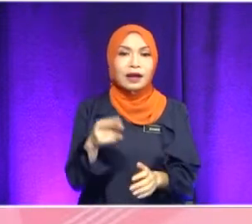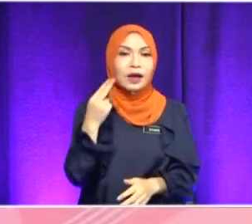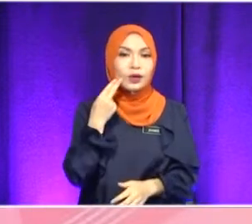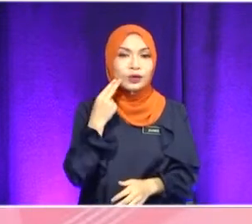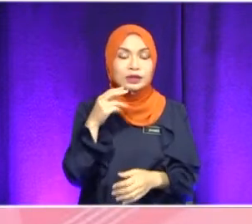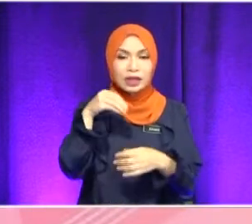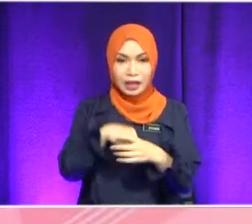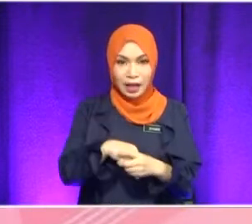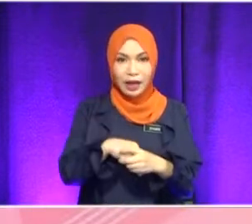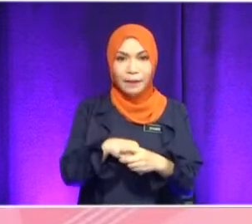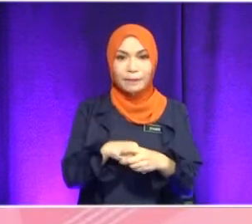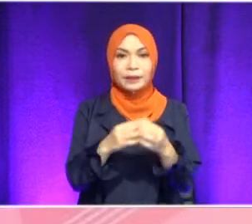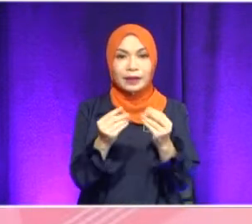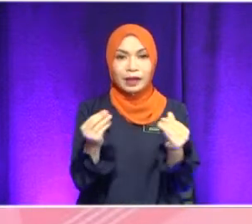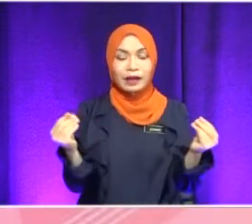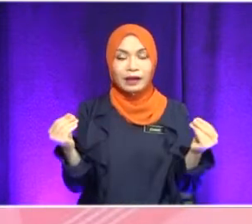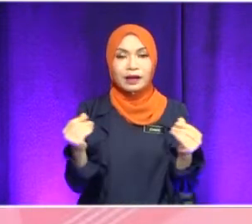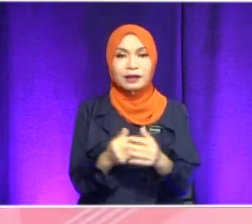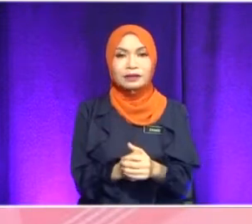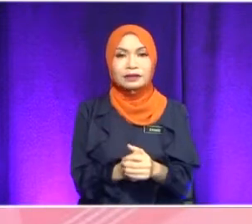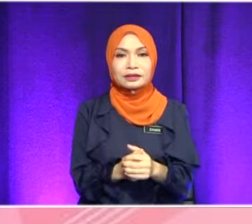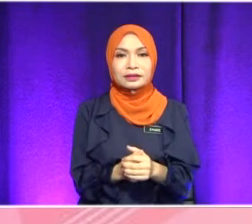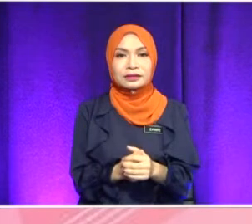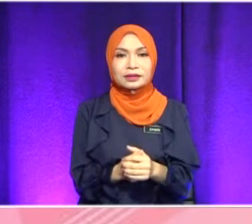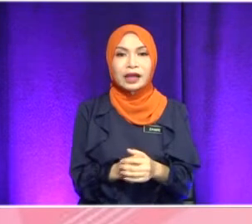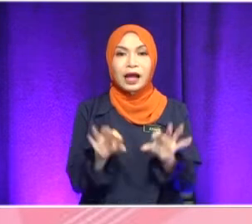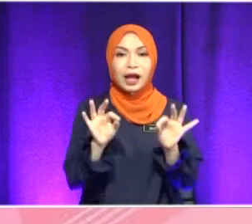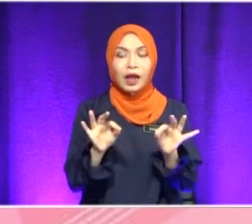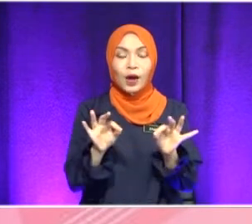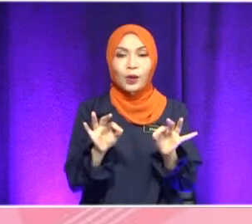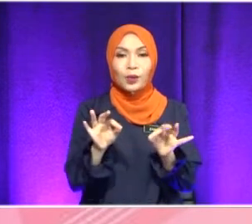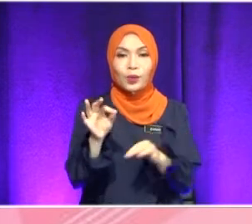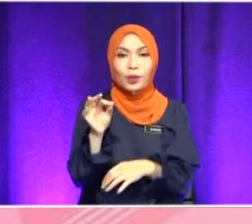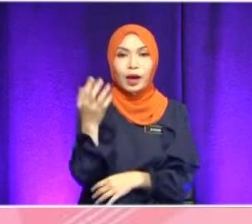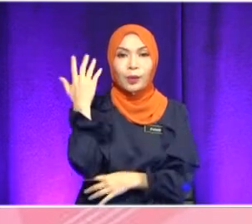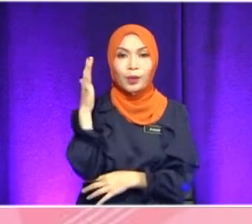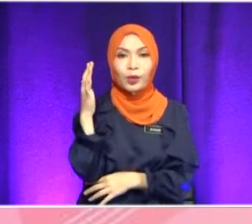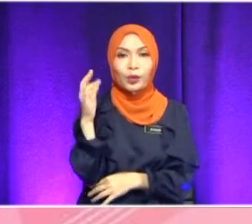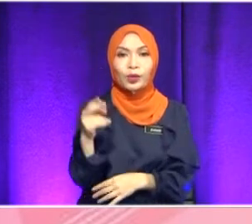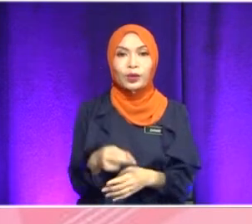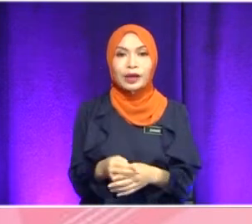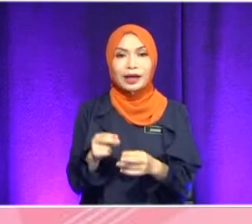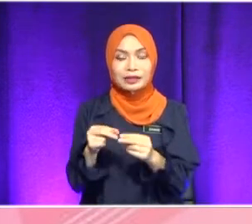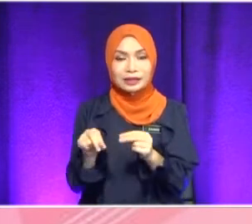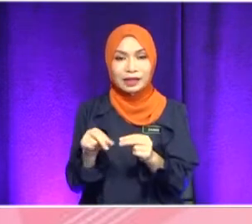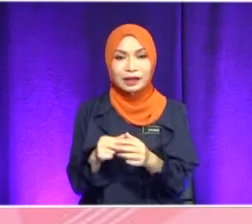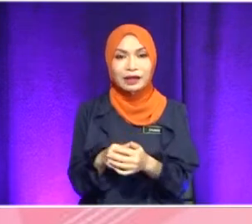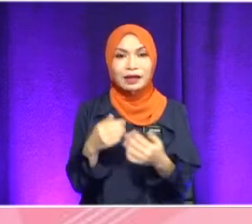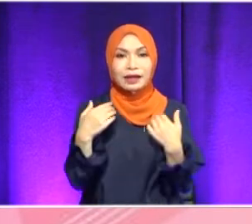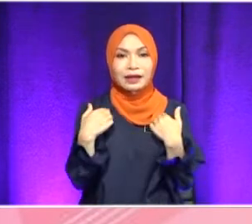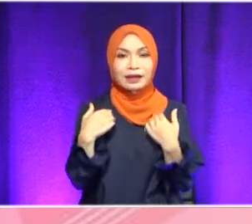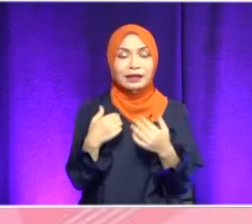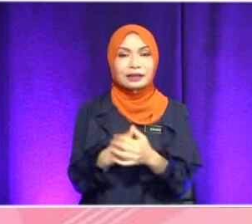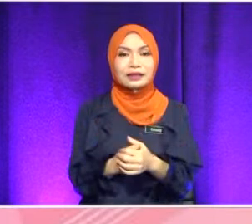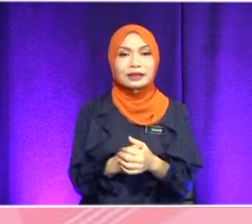Terangkan passapu kacang tadi di ada bakteri pengikat nitrogen yaitu rhizobium akan menukarkan nitrogen di atmosfer